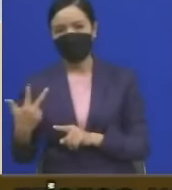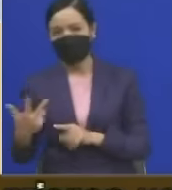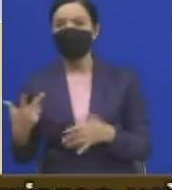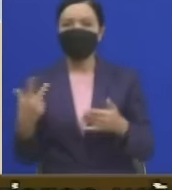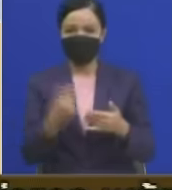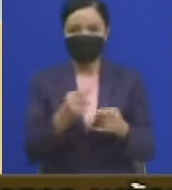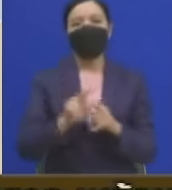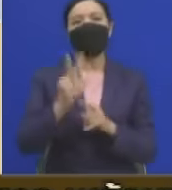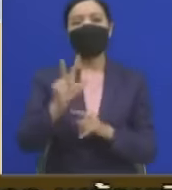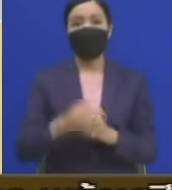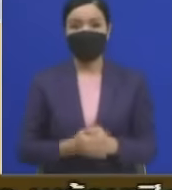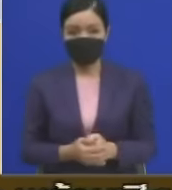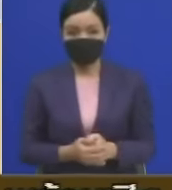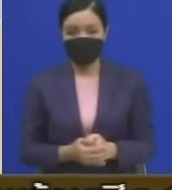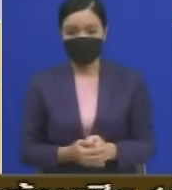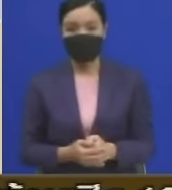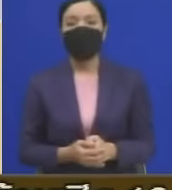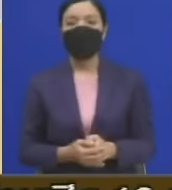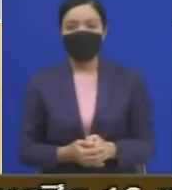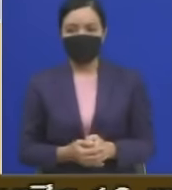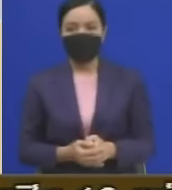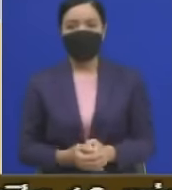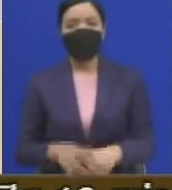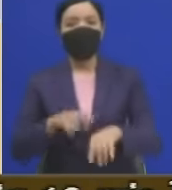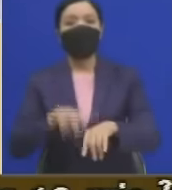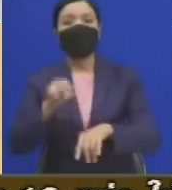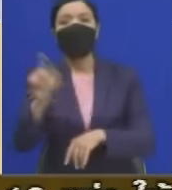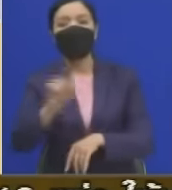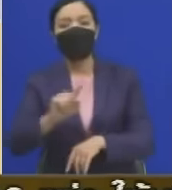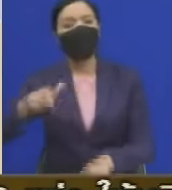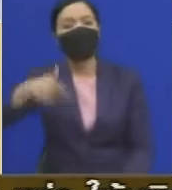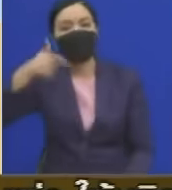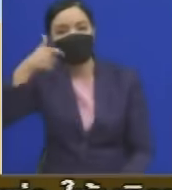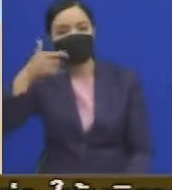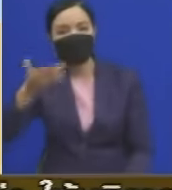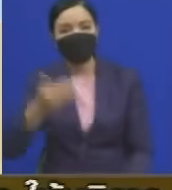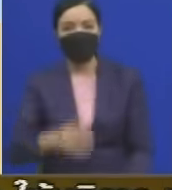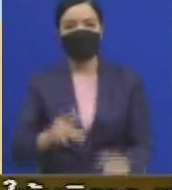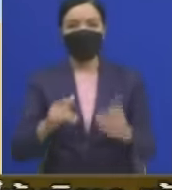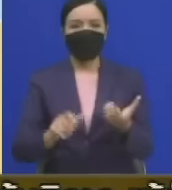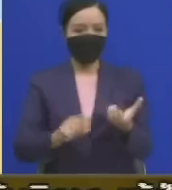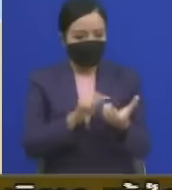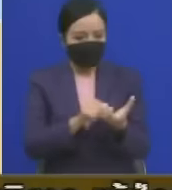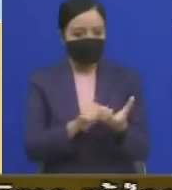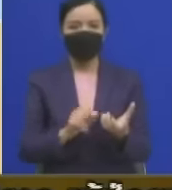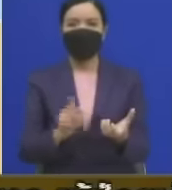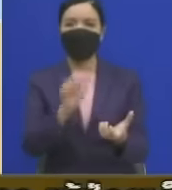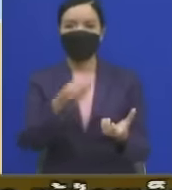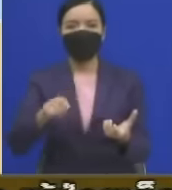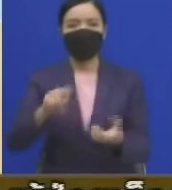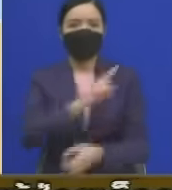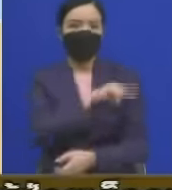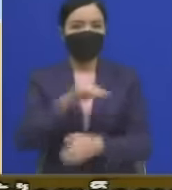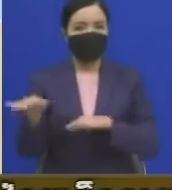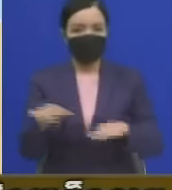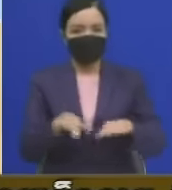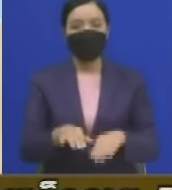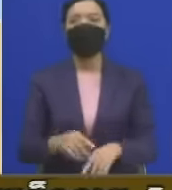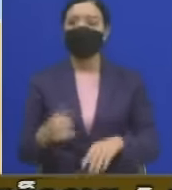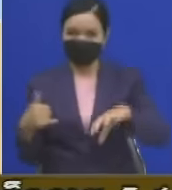คือต้องเว้นนะนะ แล้วก็เข็ม3เนี่ยนัดผ่านที่ไหนได้บ้างโอเปอเรเตอร์ค่ายมือถือหมอพร้อมแล้วก็บางพื้นที่